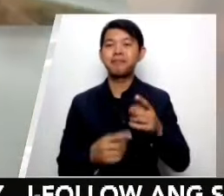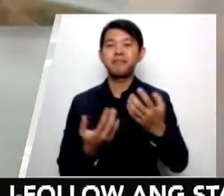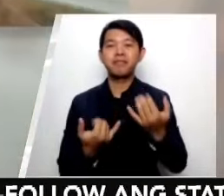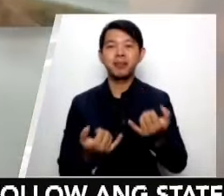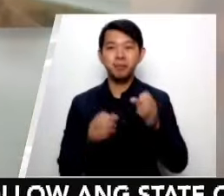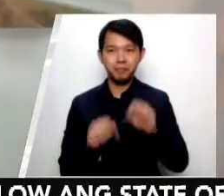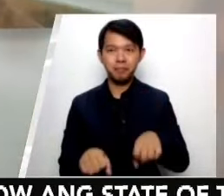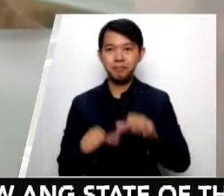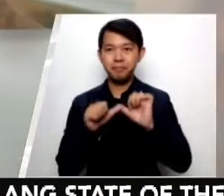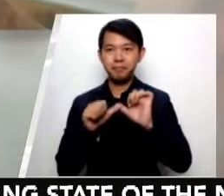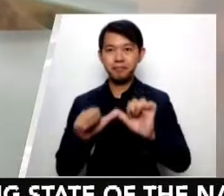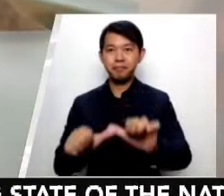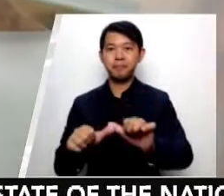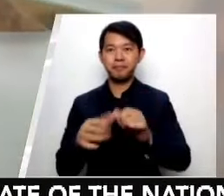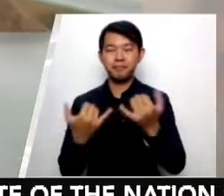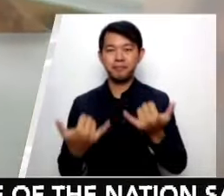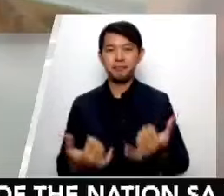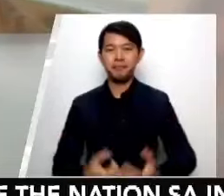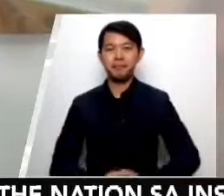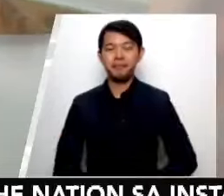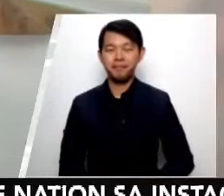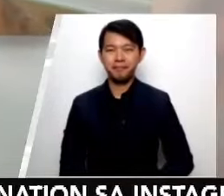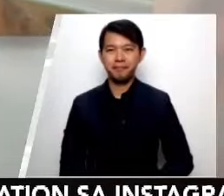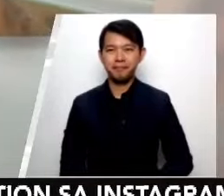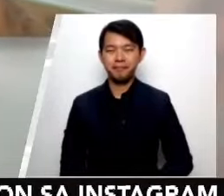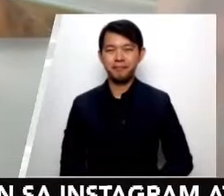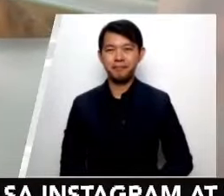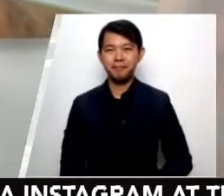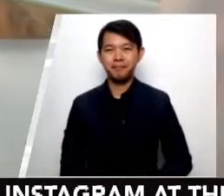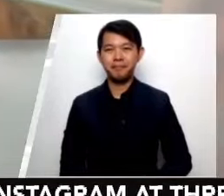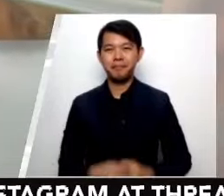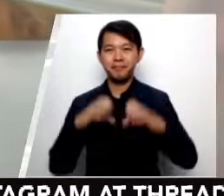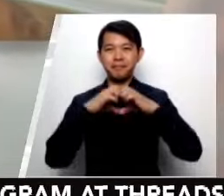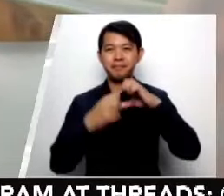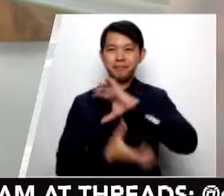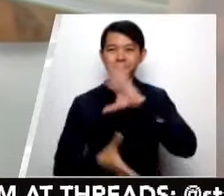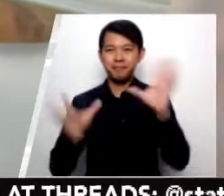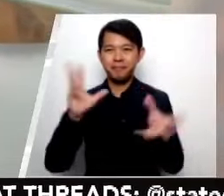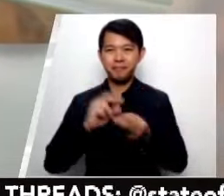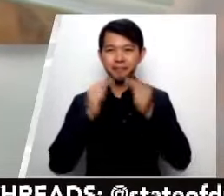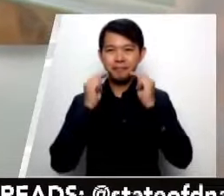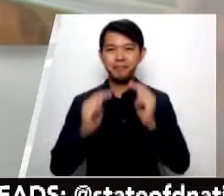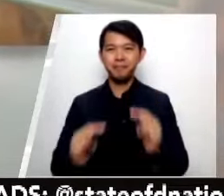Ian Cruz, nagbabalita para sa GMA Integrated News.